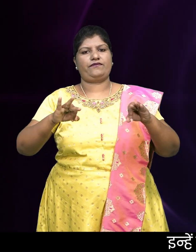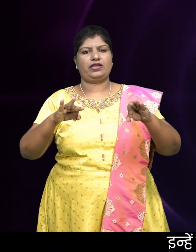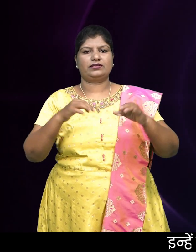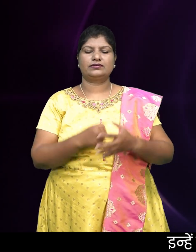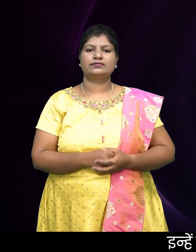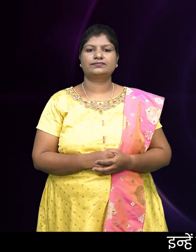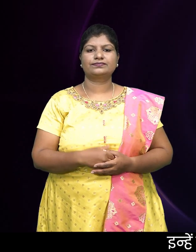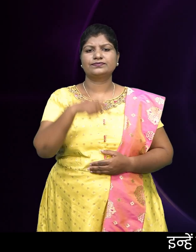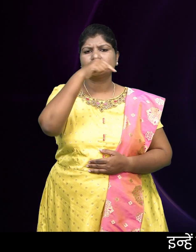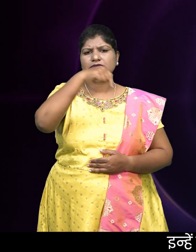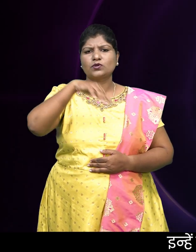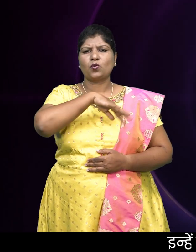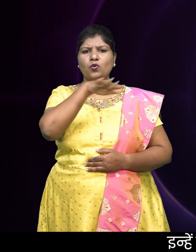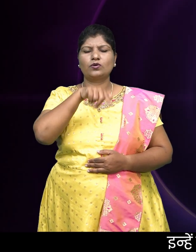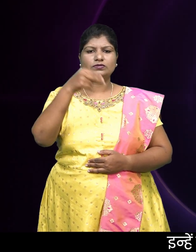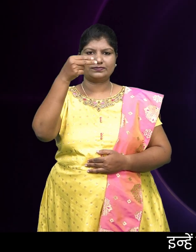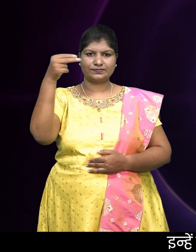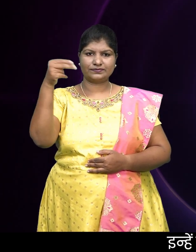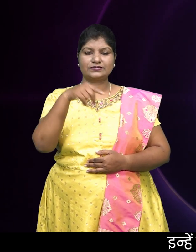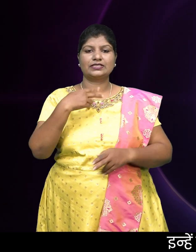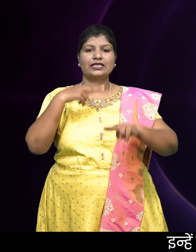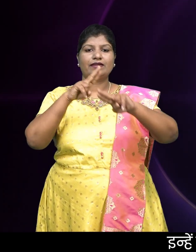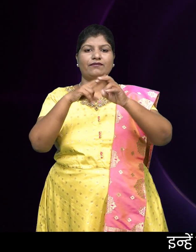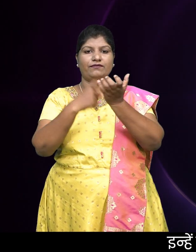इन्हें फ्री अस्थिर पसली कहा जाता है।